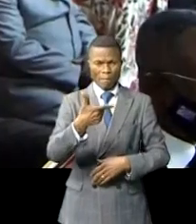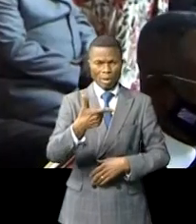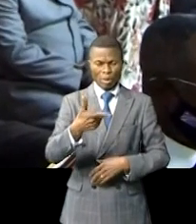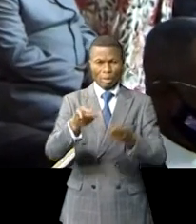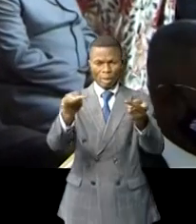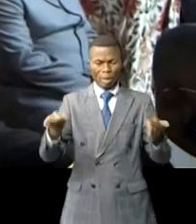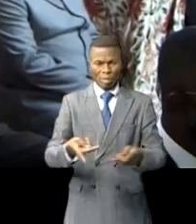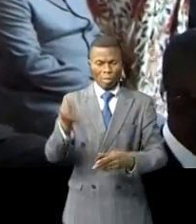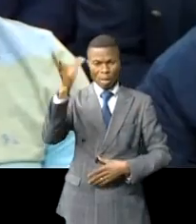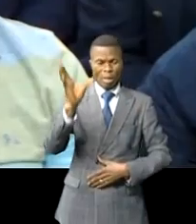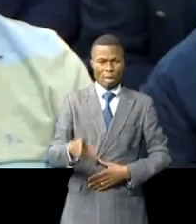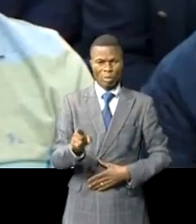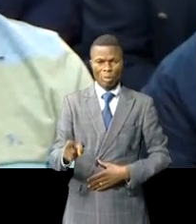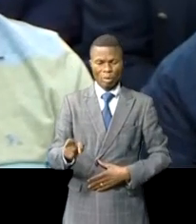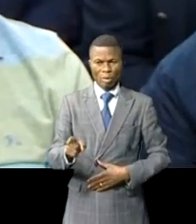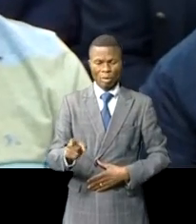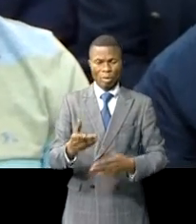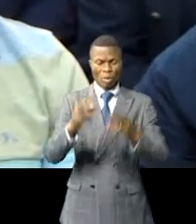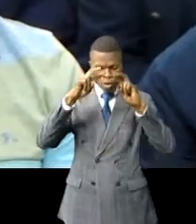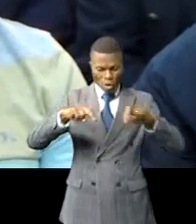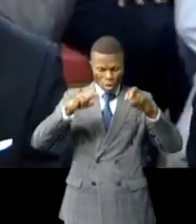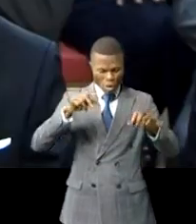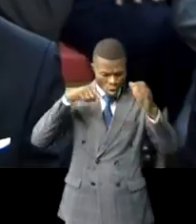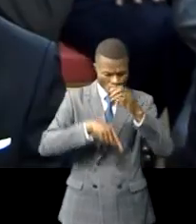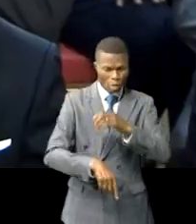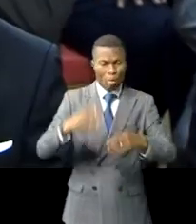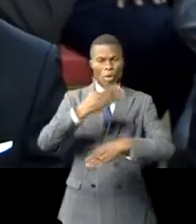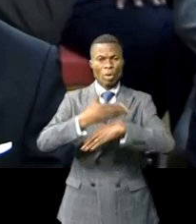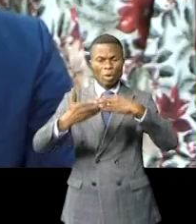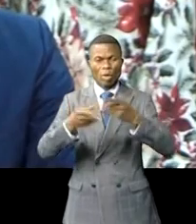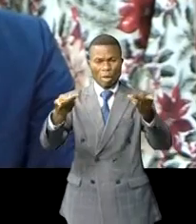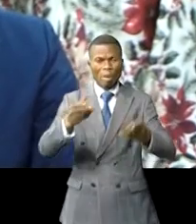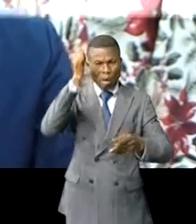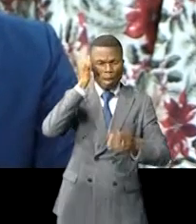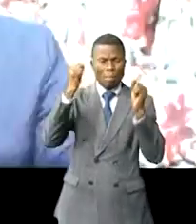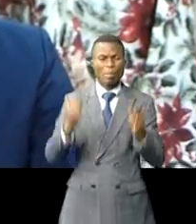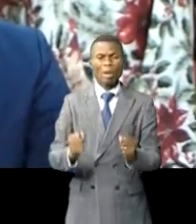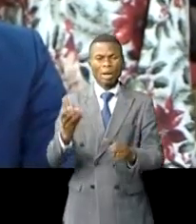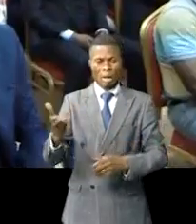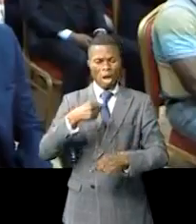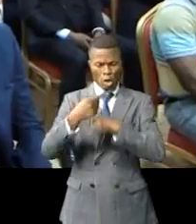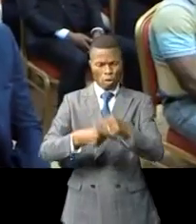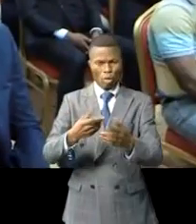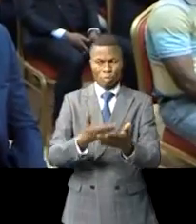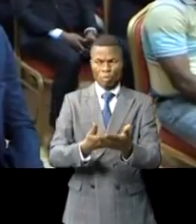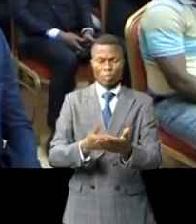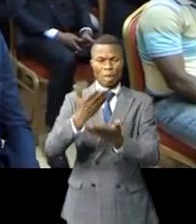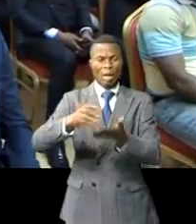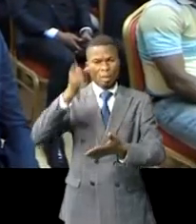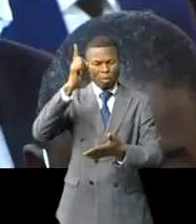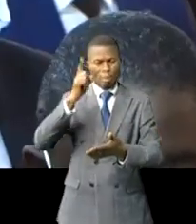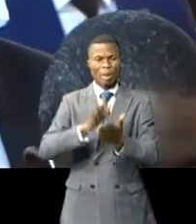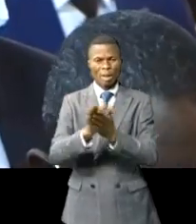côtière du Congo central, des études approfondies pour la construction de ces ports ont été lancées. La première phase va